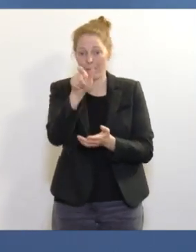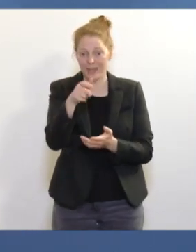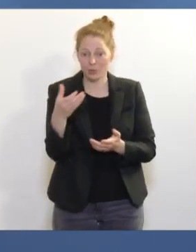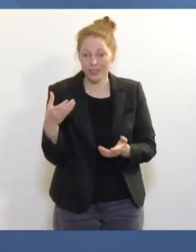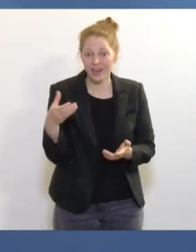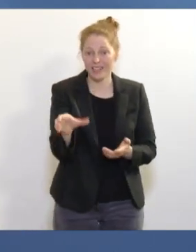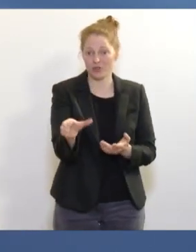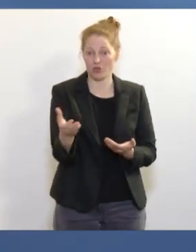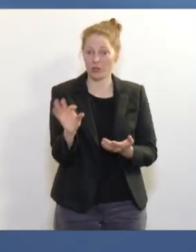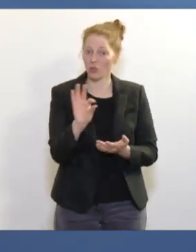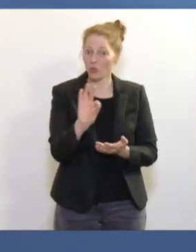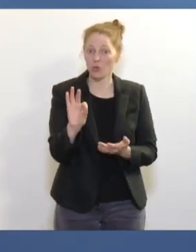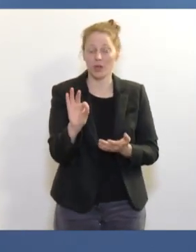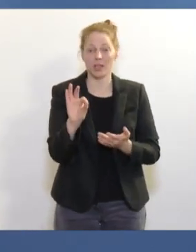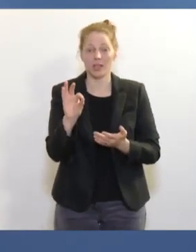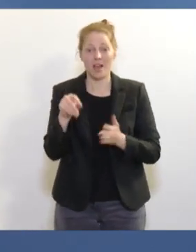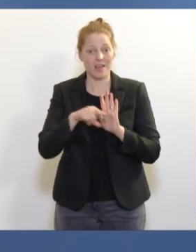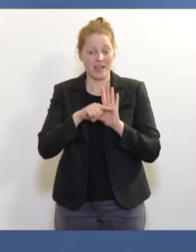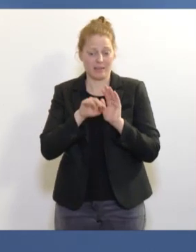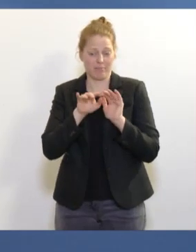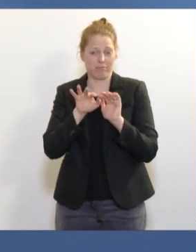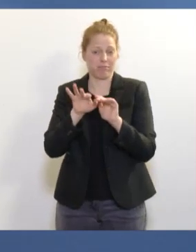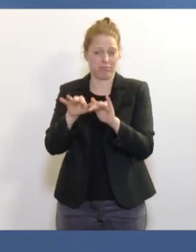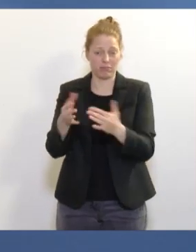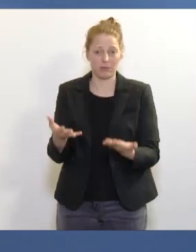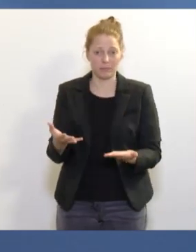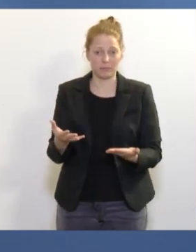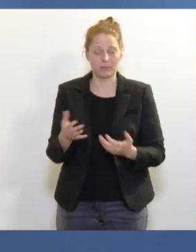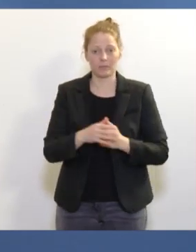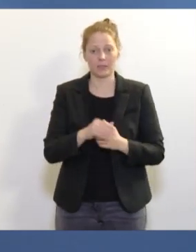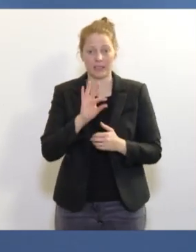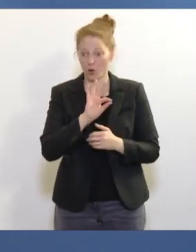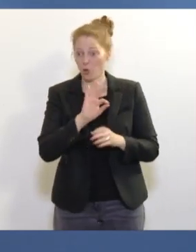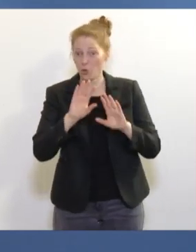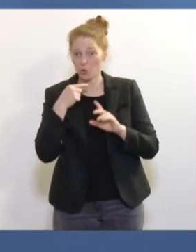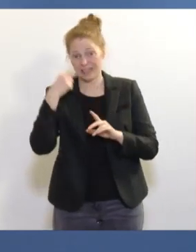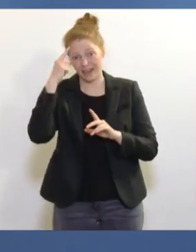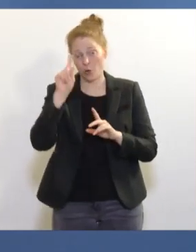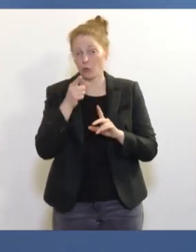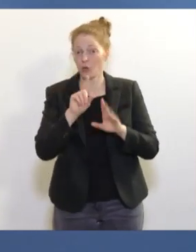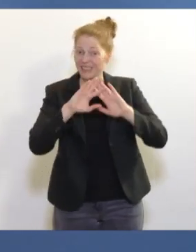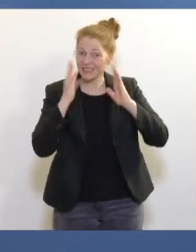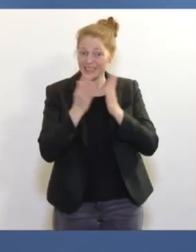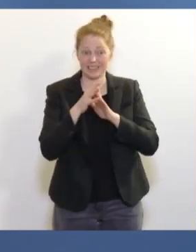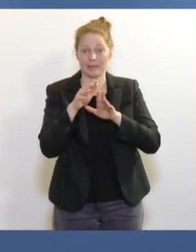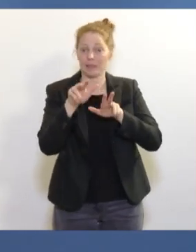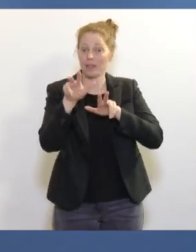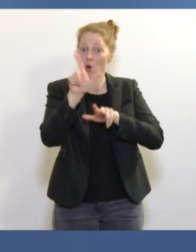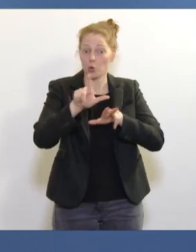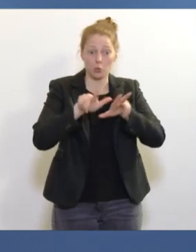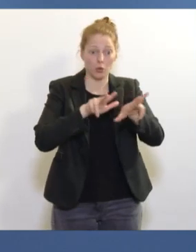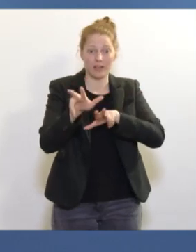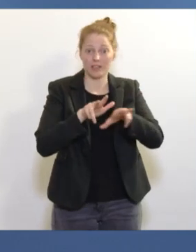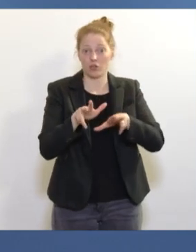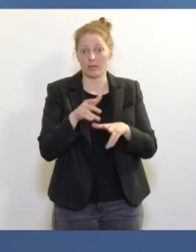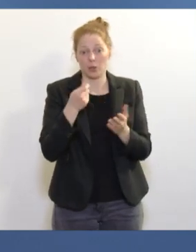bei den Independenten schaffen. Und es sind auch fest davon überzeugt, dass es auch gesamtökonomisch gesehen die schlechte Lösung wäre. Und dass es noch wesentlich mehr